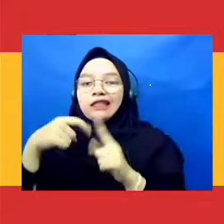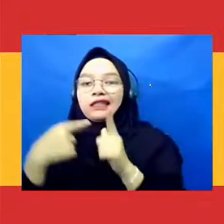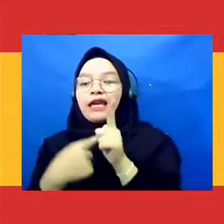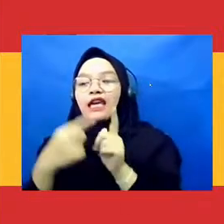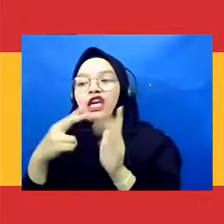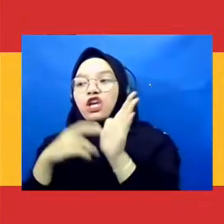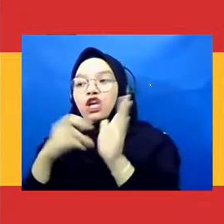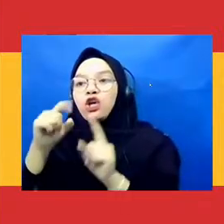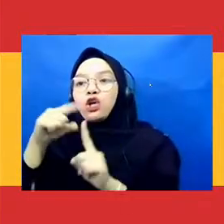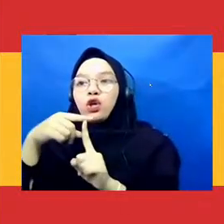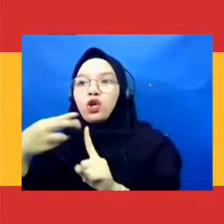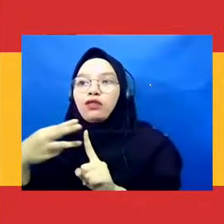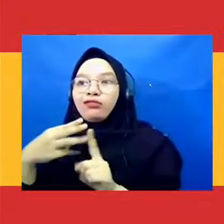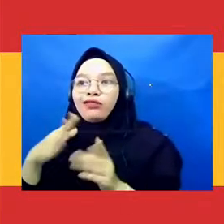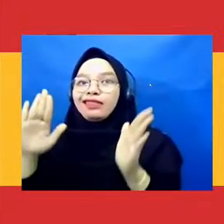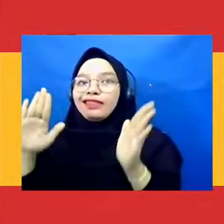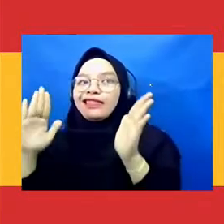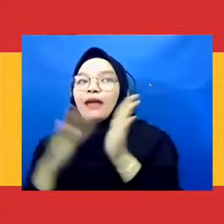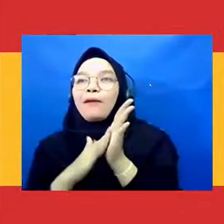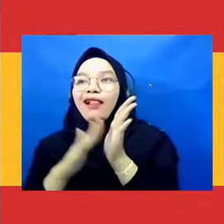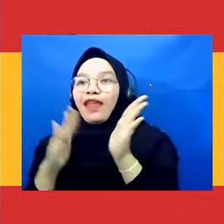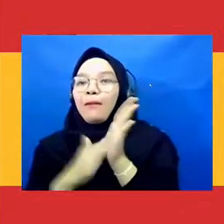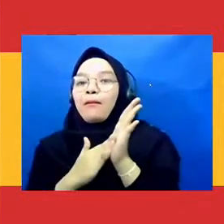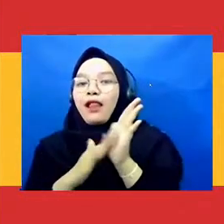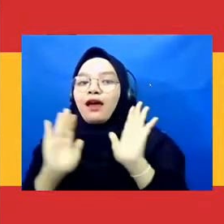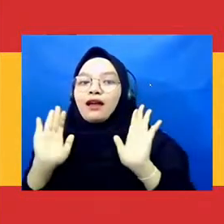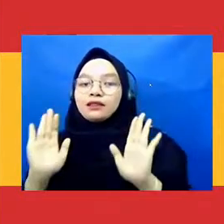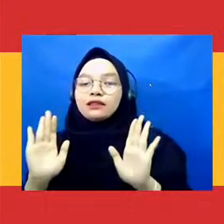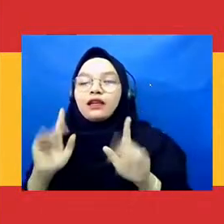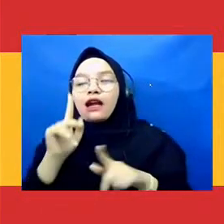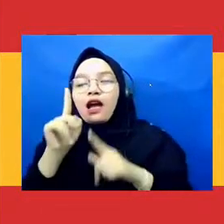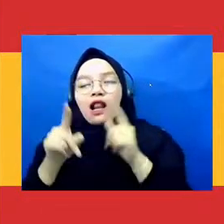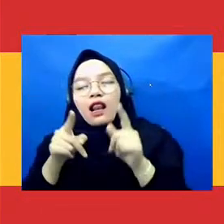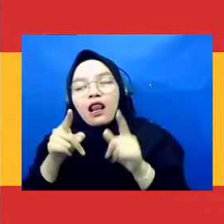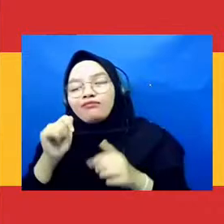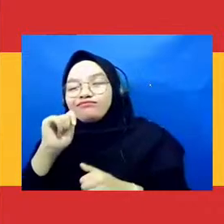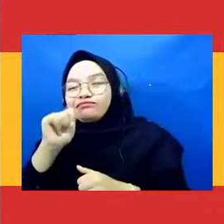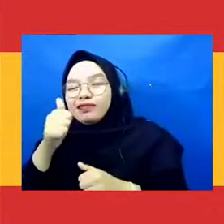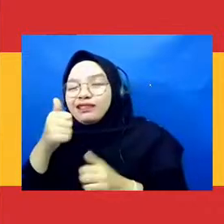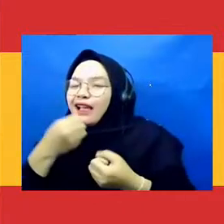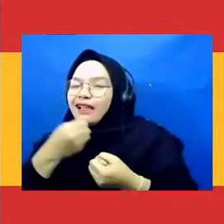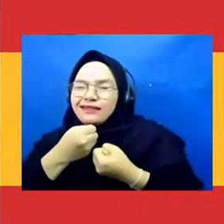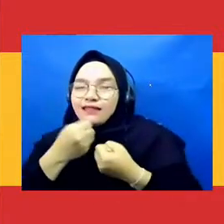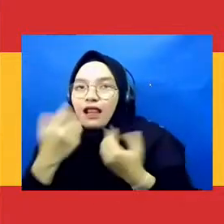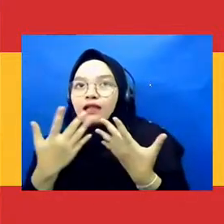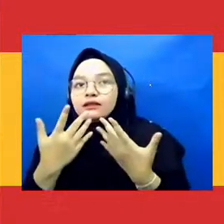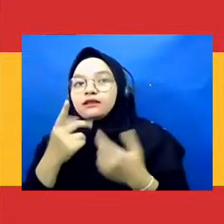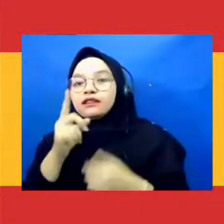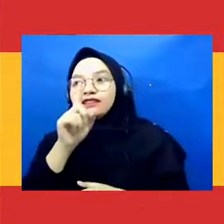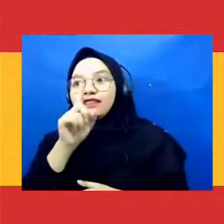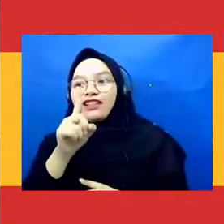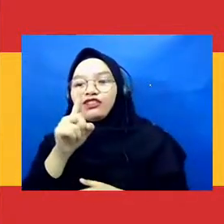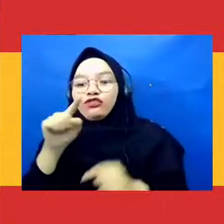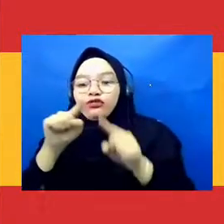Kalau bisa sespesifik mungkin ya Bapak Ibu, satu sticky note, satu stakeholder saja.